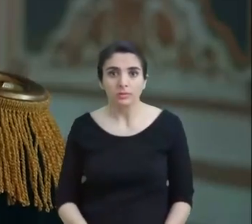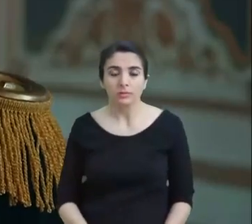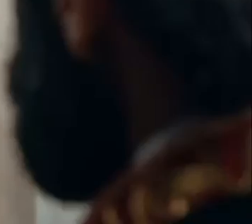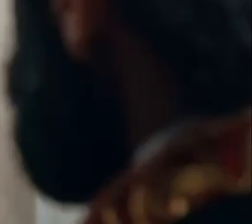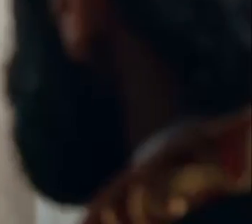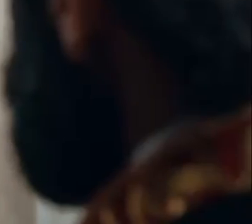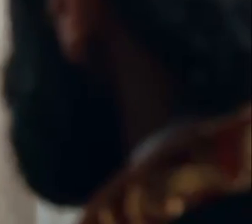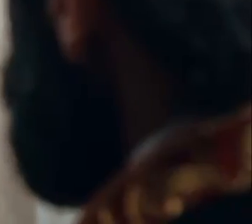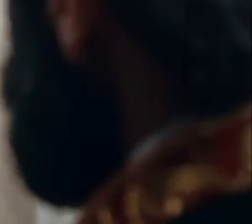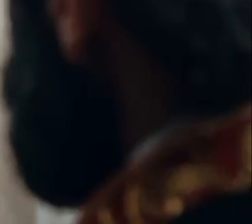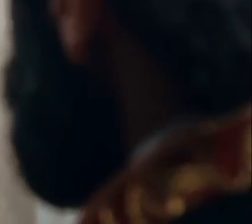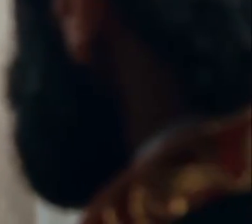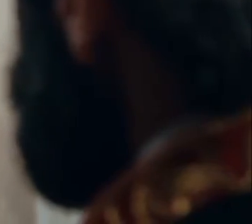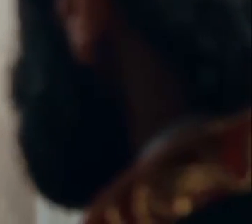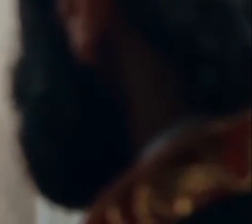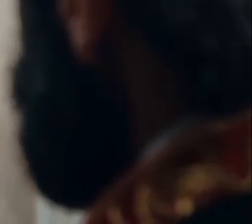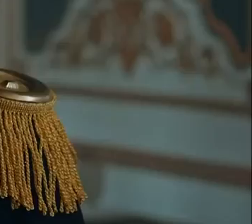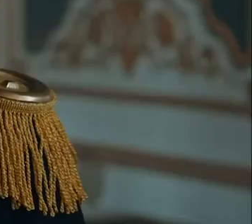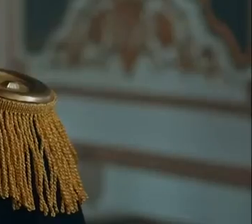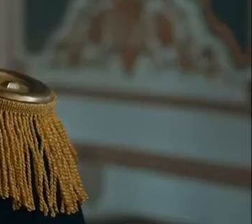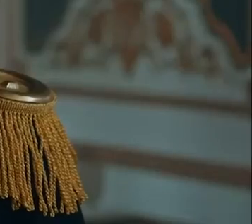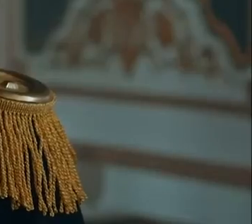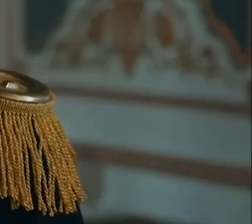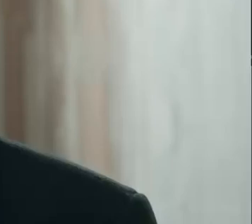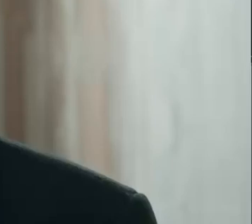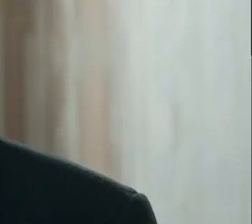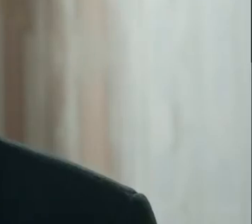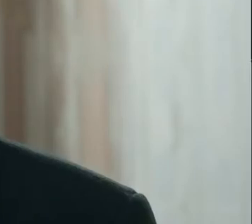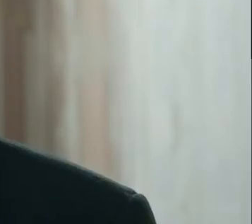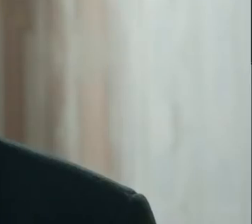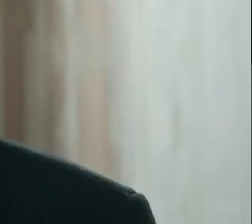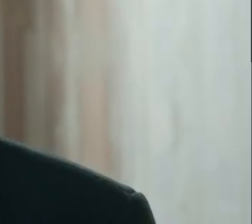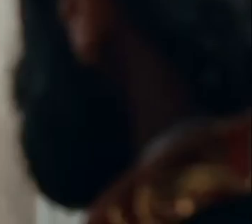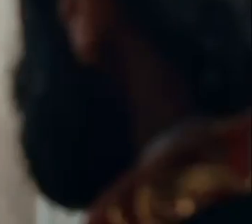Esat gözlerini kadıya kaldırdı. Merakla bakıyor. Kadı biraz sıkıntılı.